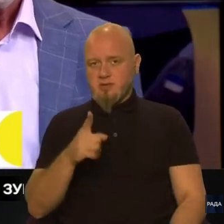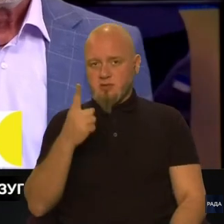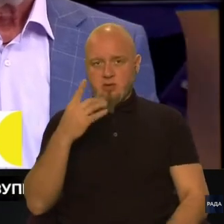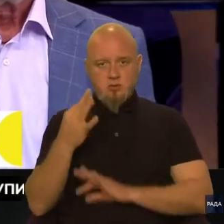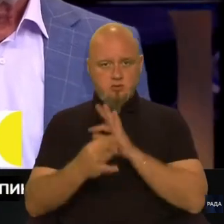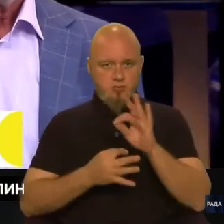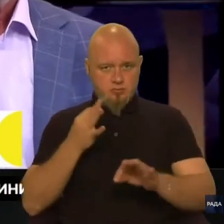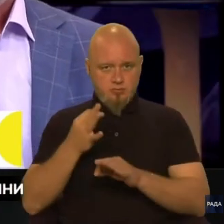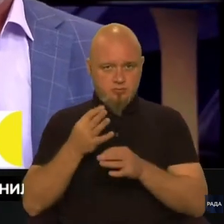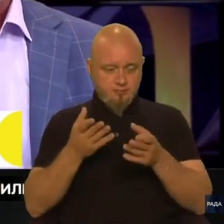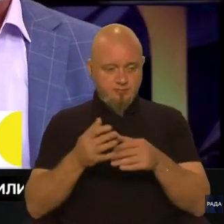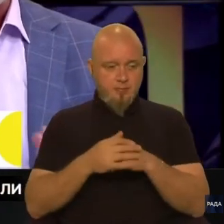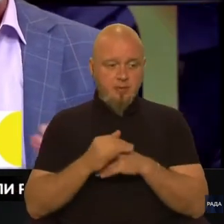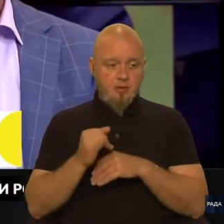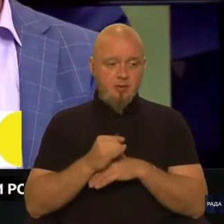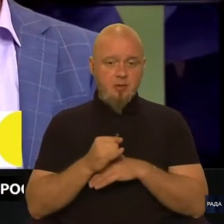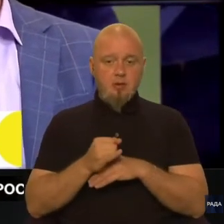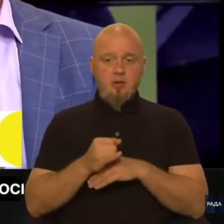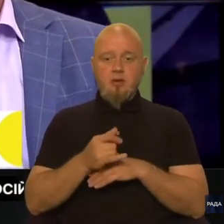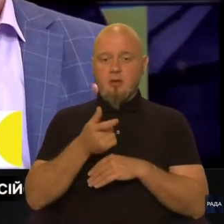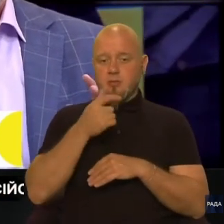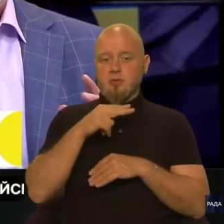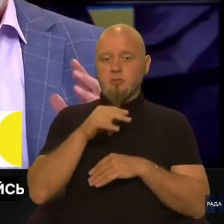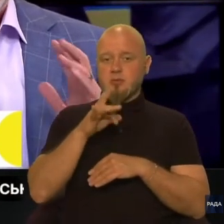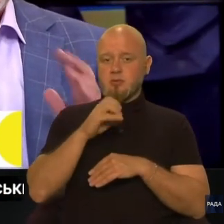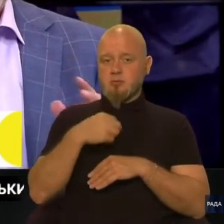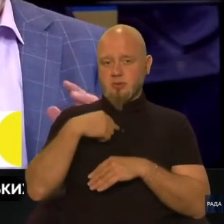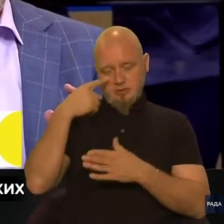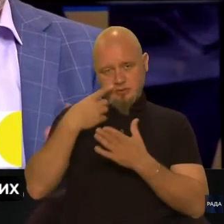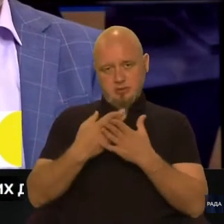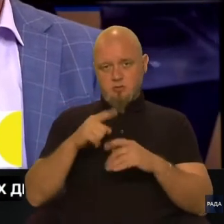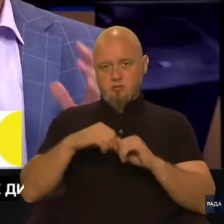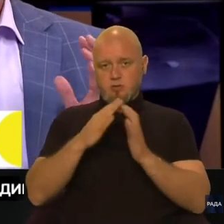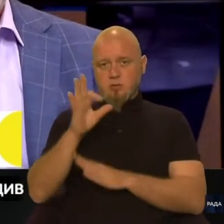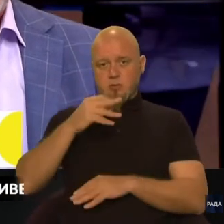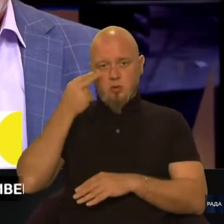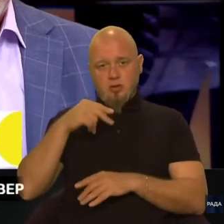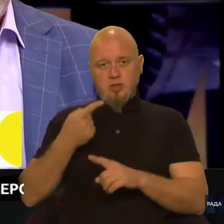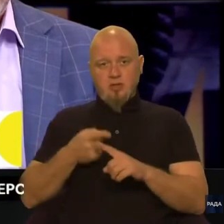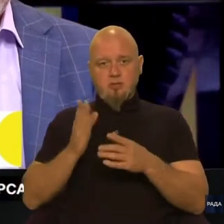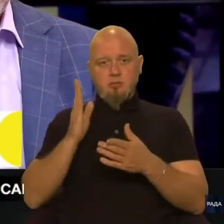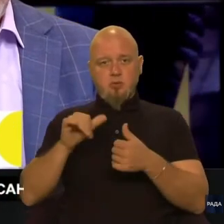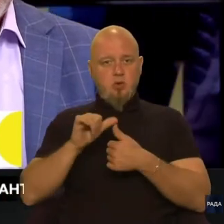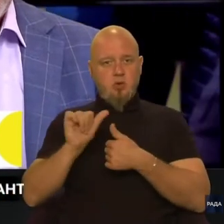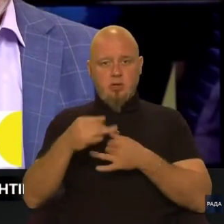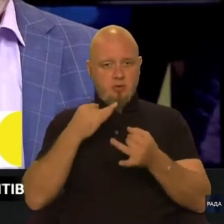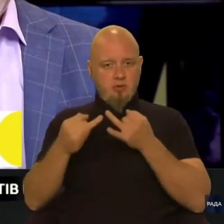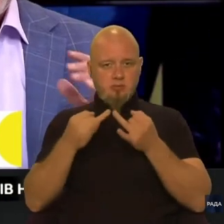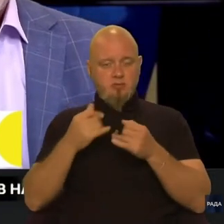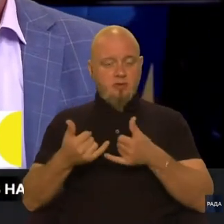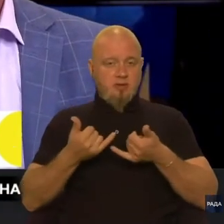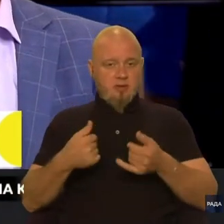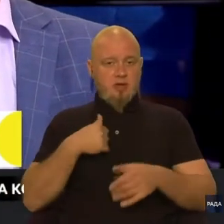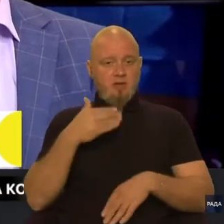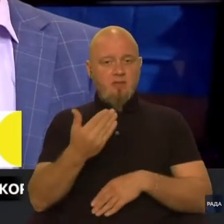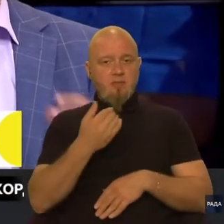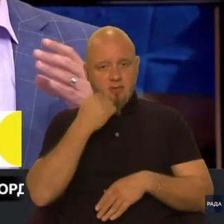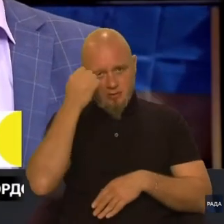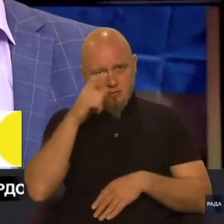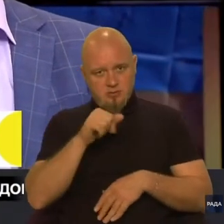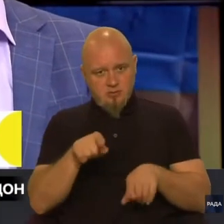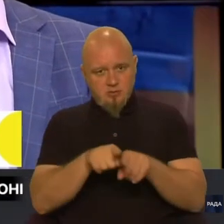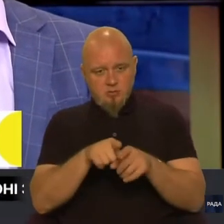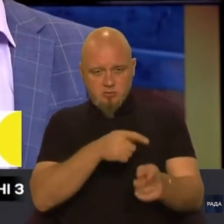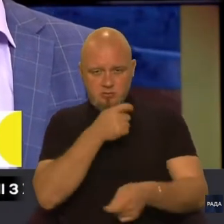на добу і можна собі здається що от власне про Китай то це вже буде окрема розмова Наразі я вам дякую за